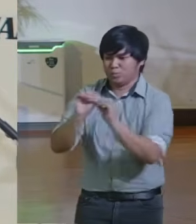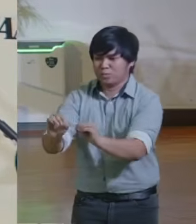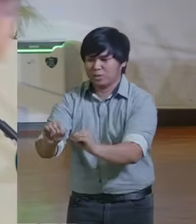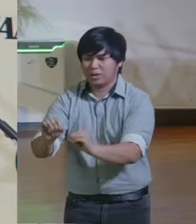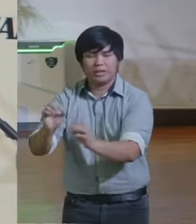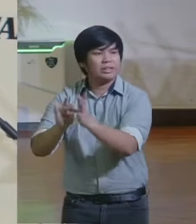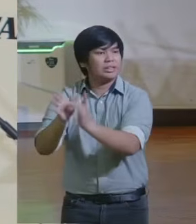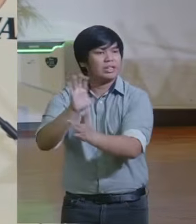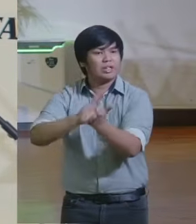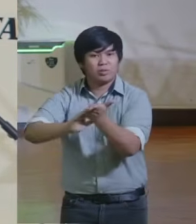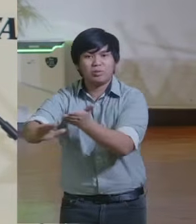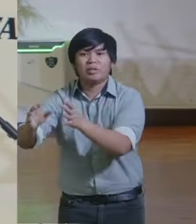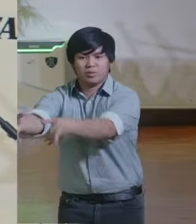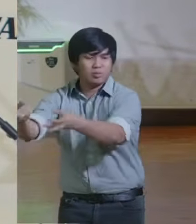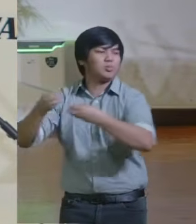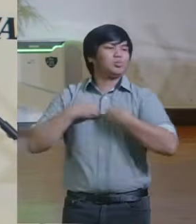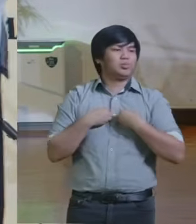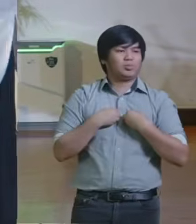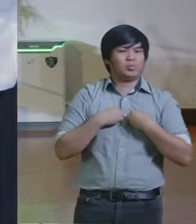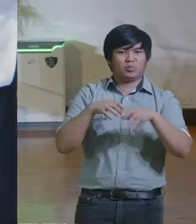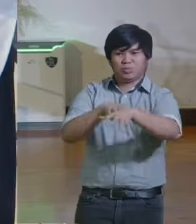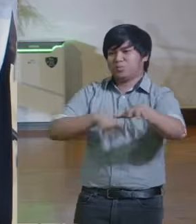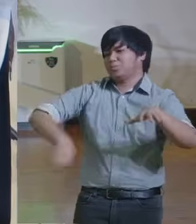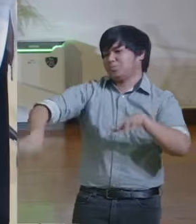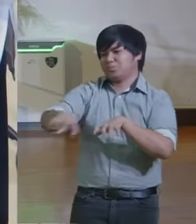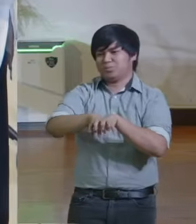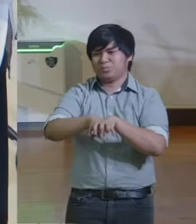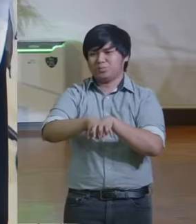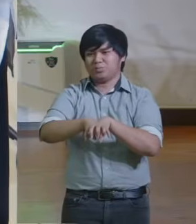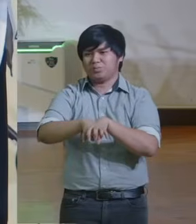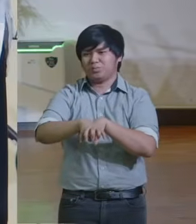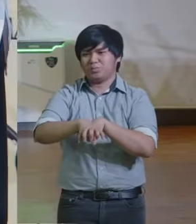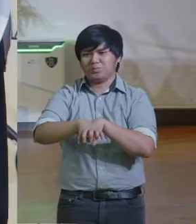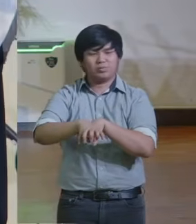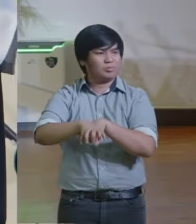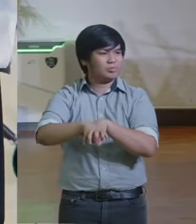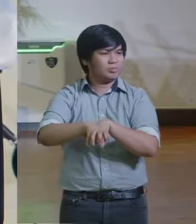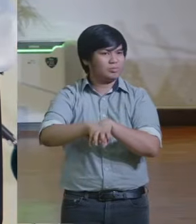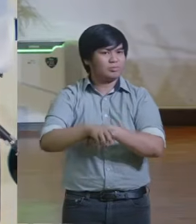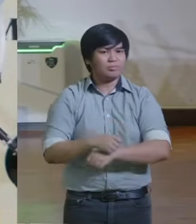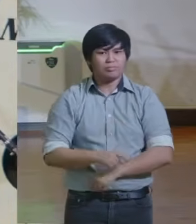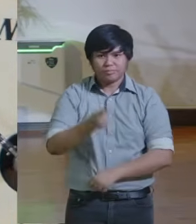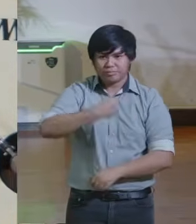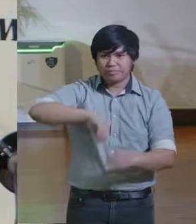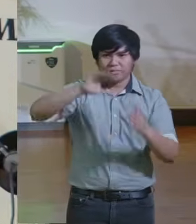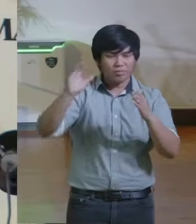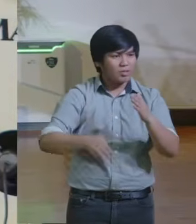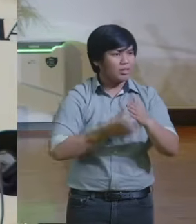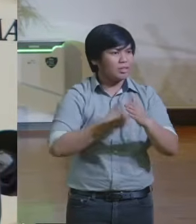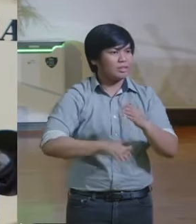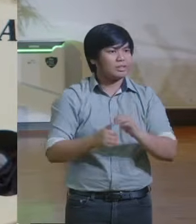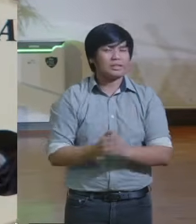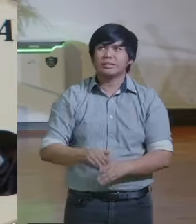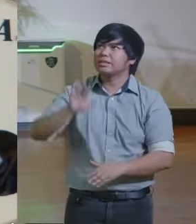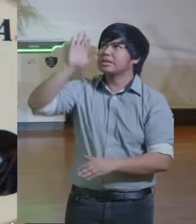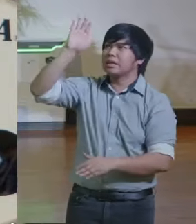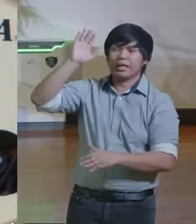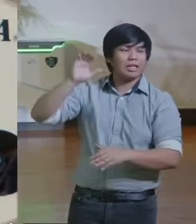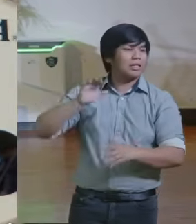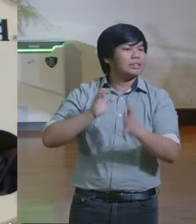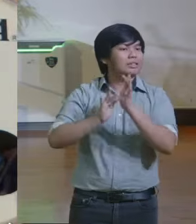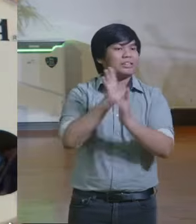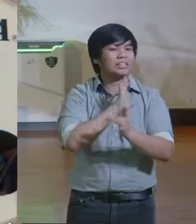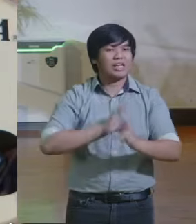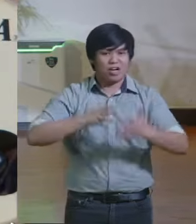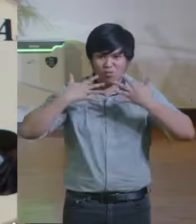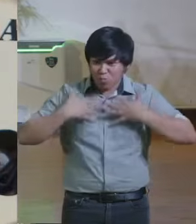kanyang maraang kasuotan ng hari. Yun yung awit natin nung last time, His robes for mine.